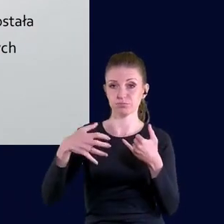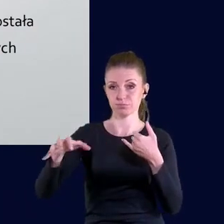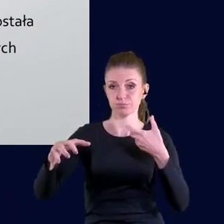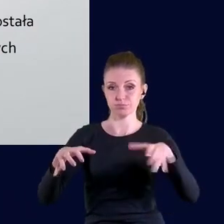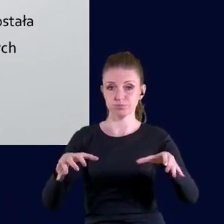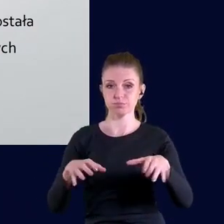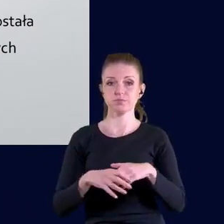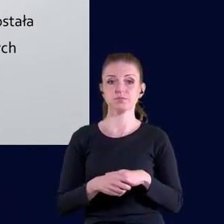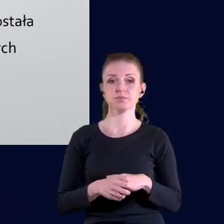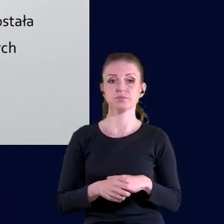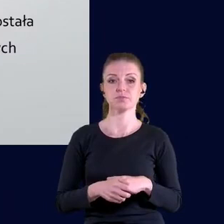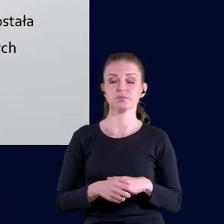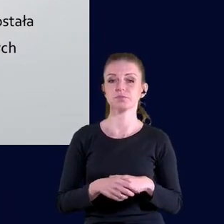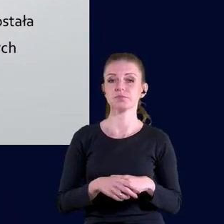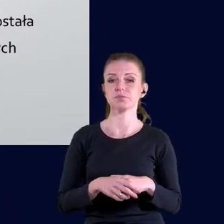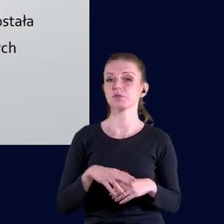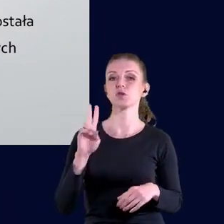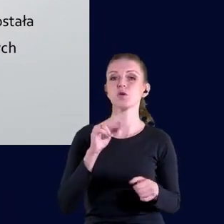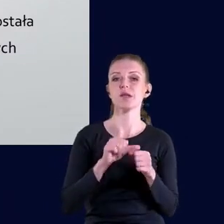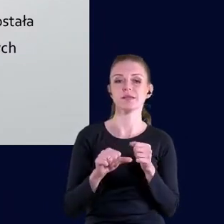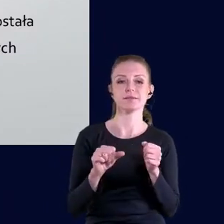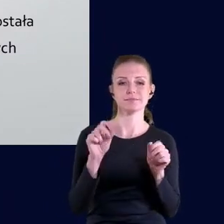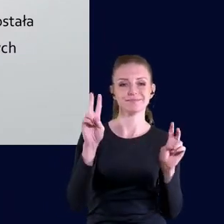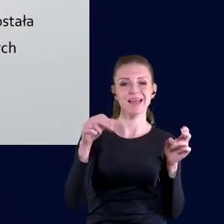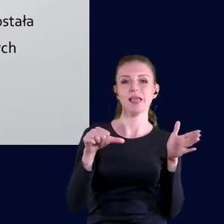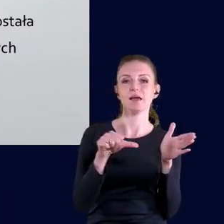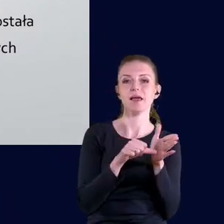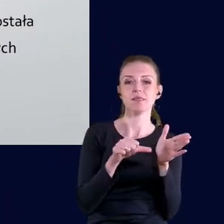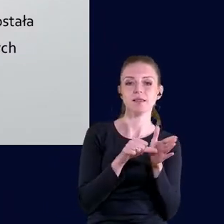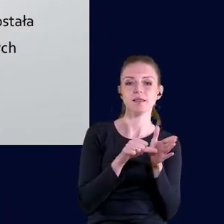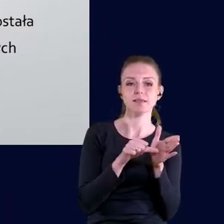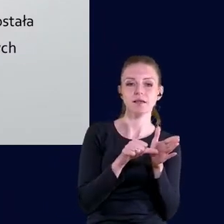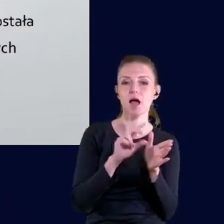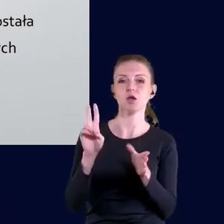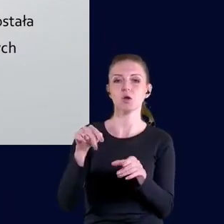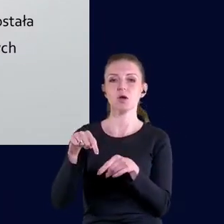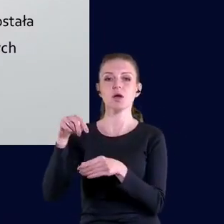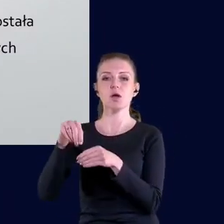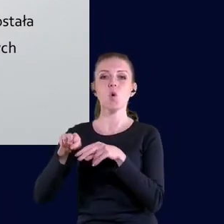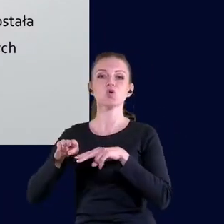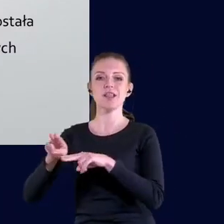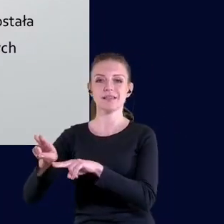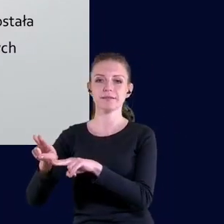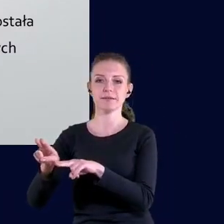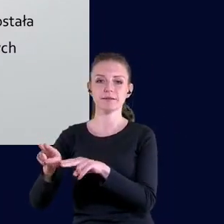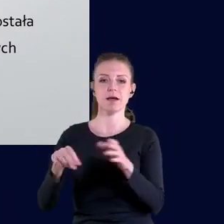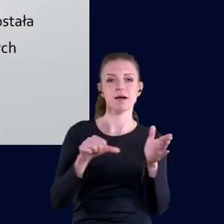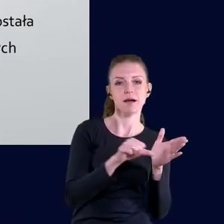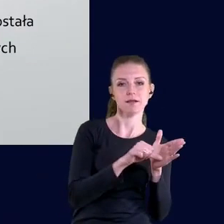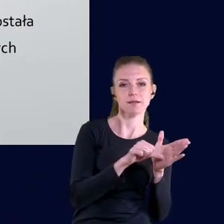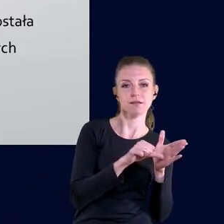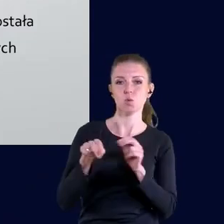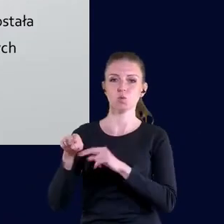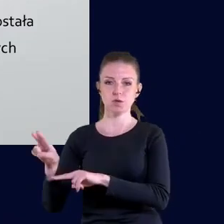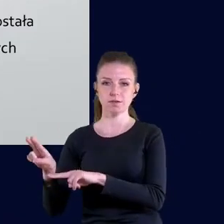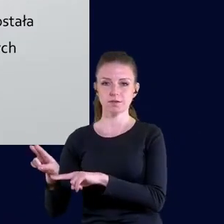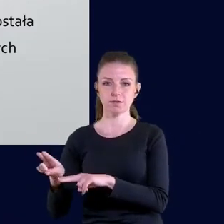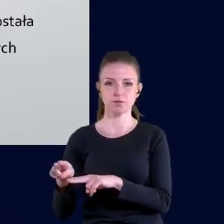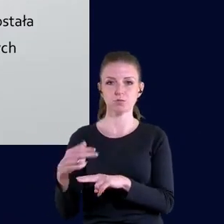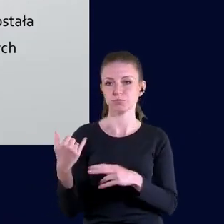różnica Kim jest kandydat Kim jest uczestnik projektu osobom